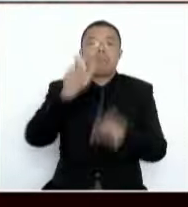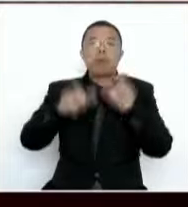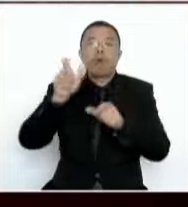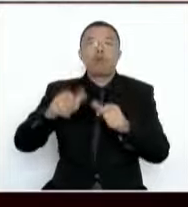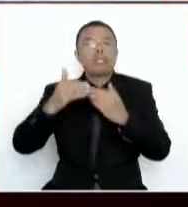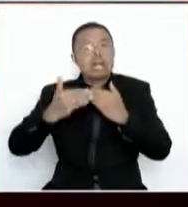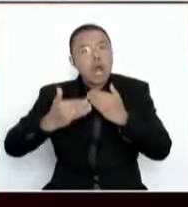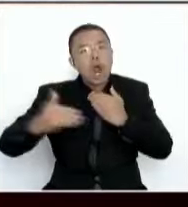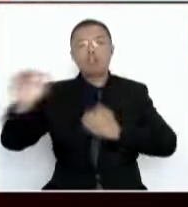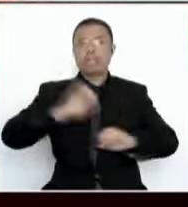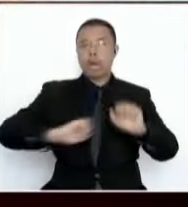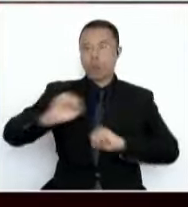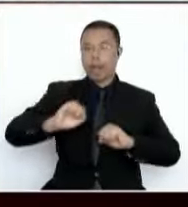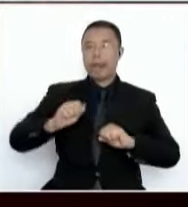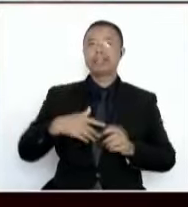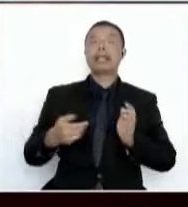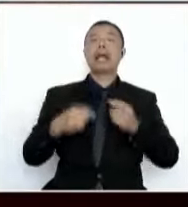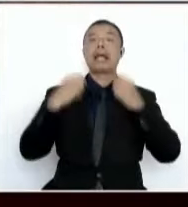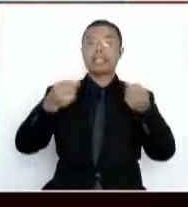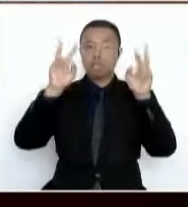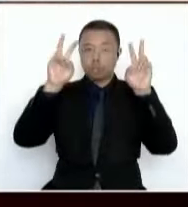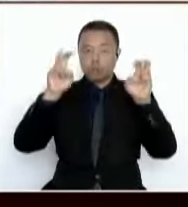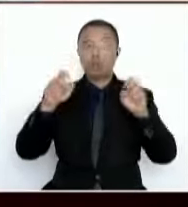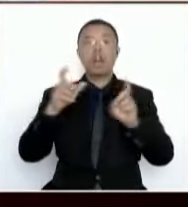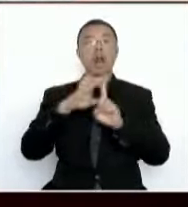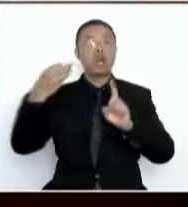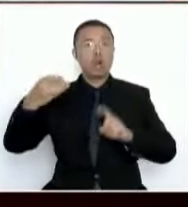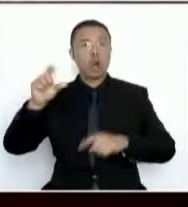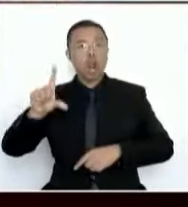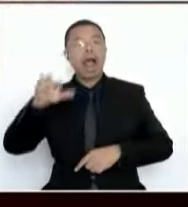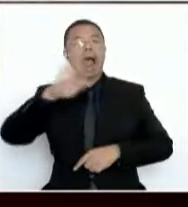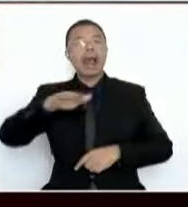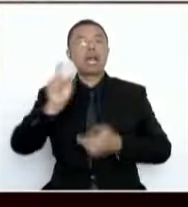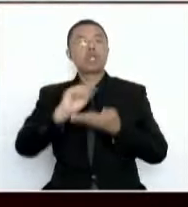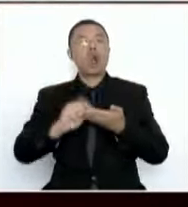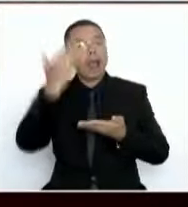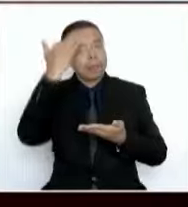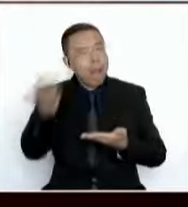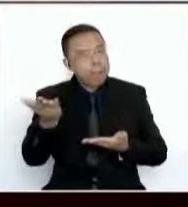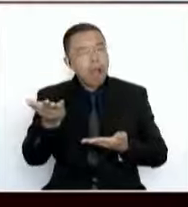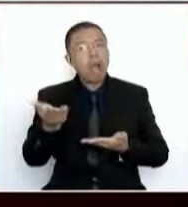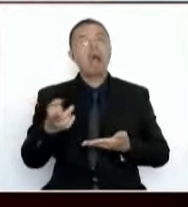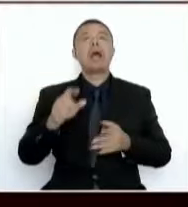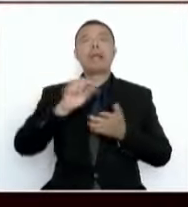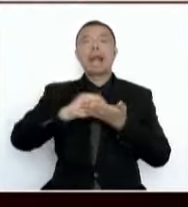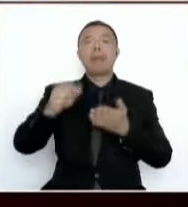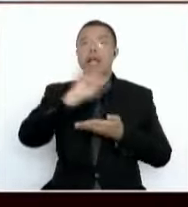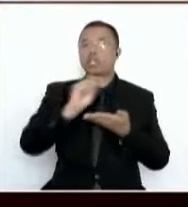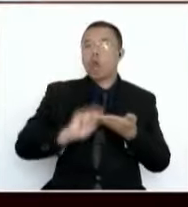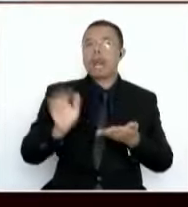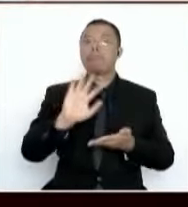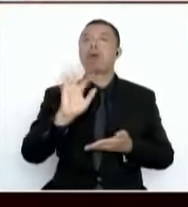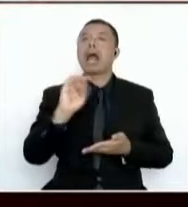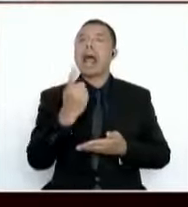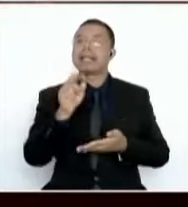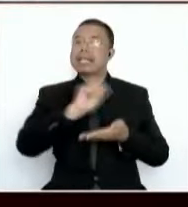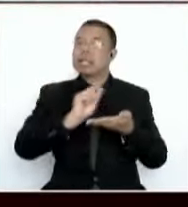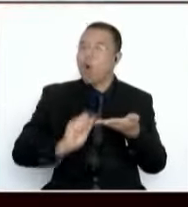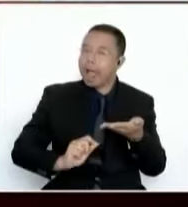panjang saya memberikan judul sidul anak sekolahan Kenapa karena yang nama sekolah bukan hanya di